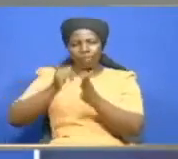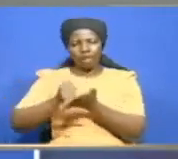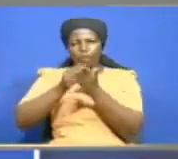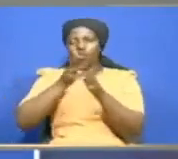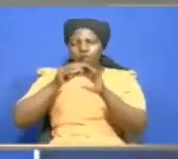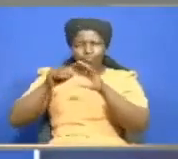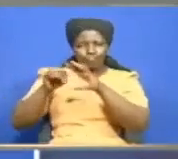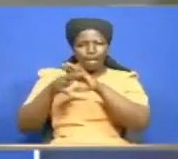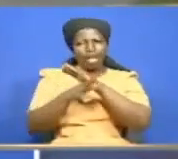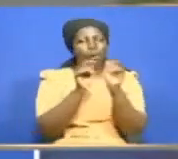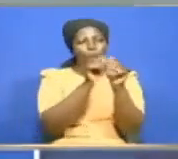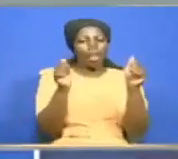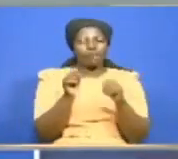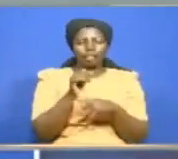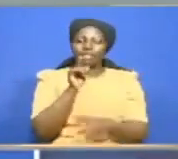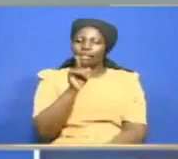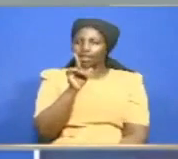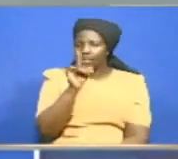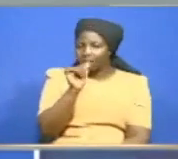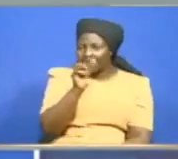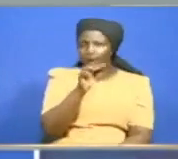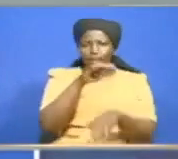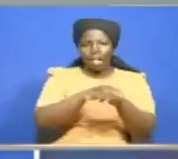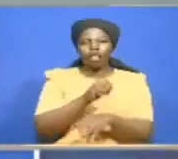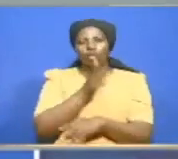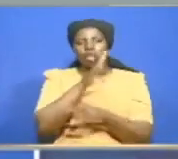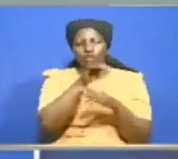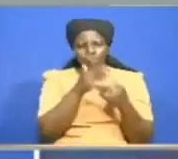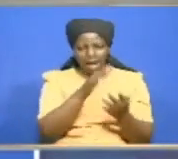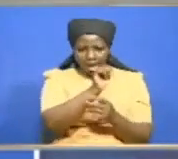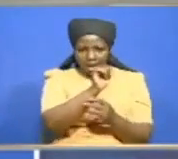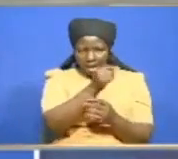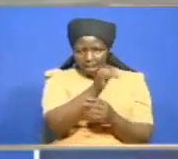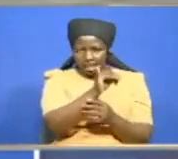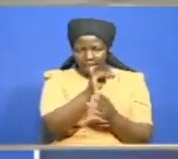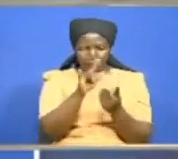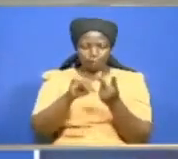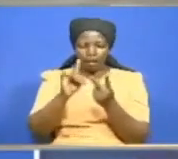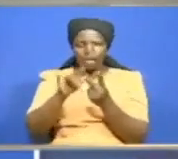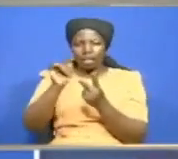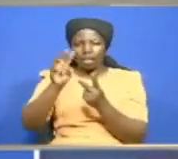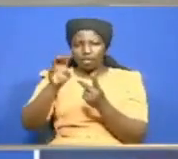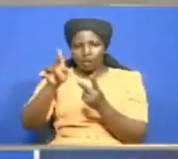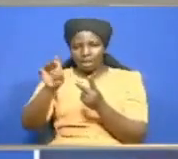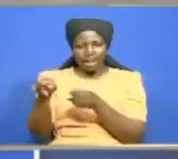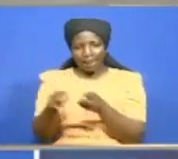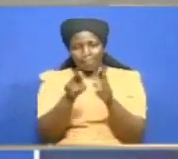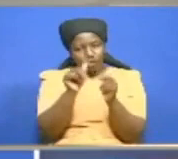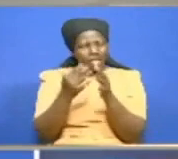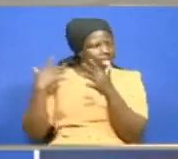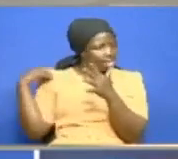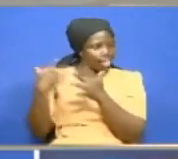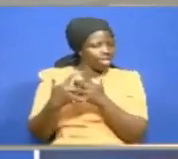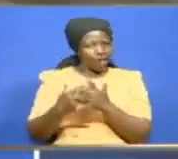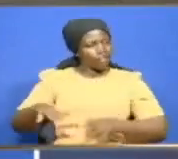The dam taps water from Athi River and Thwake River, rivers whose banks have for years been bursting, thereby